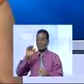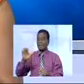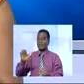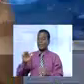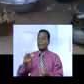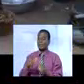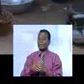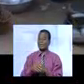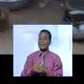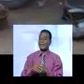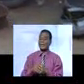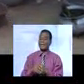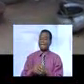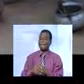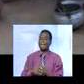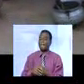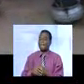rendu.